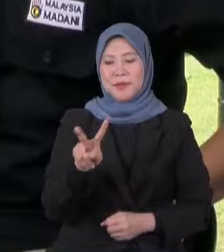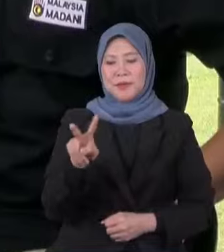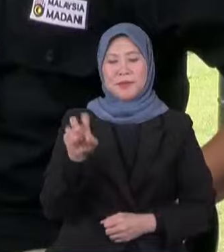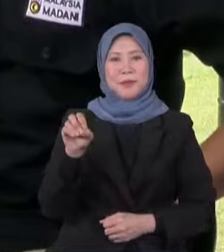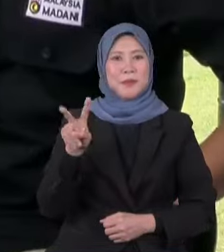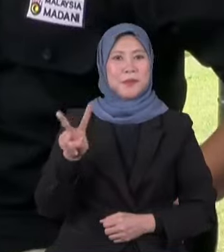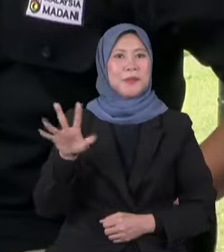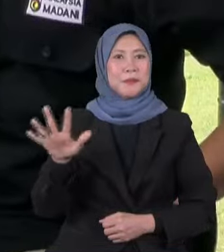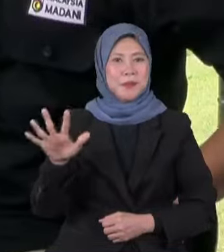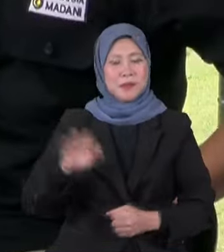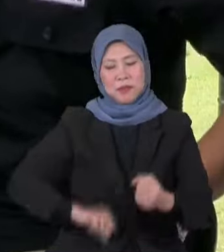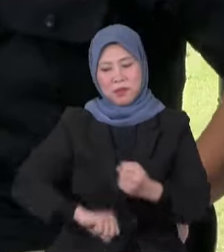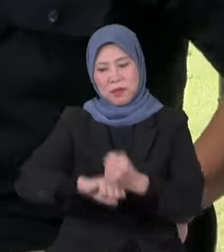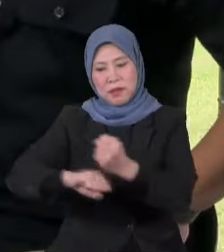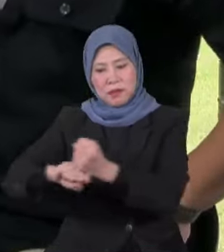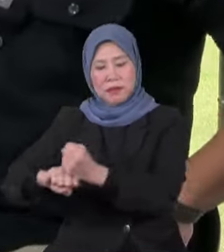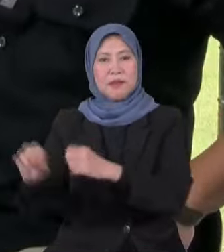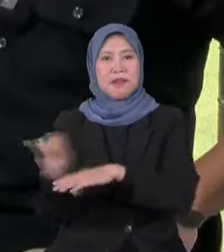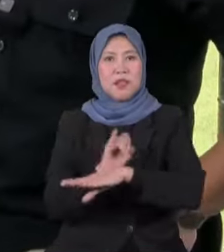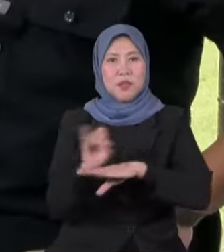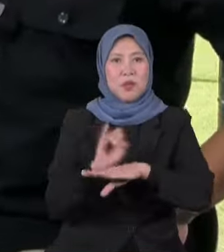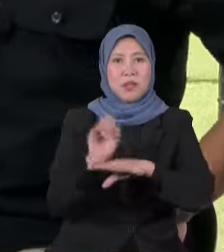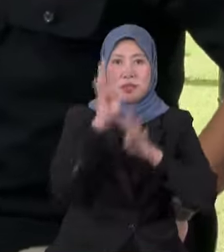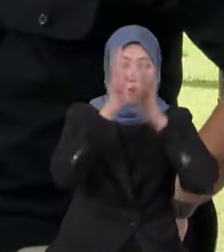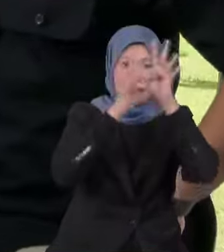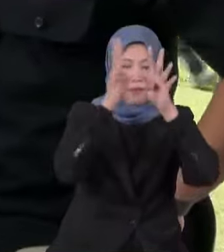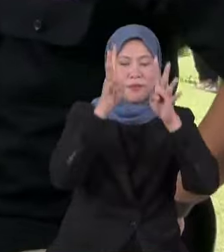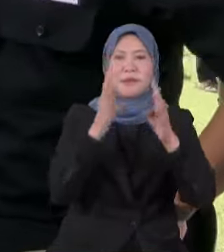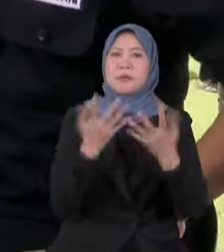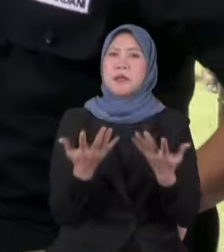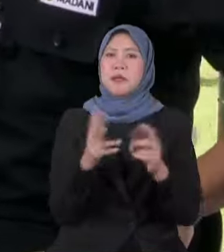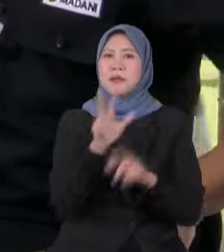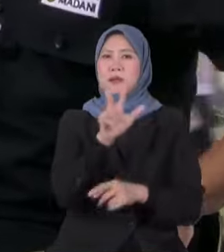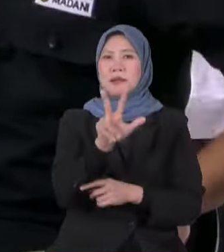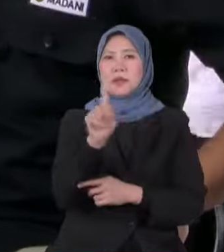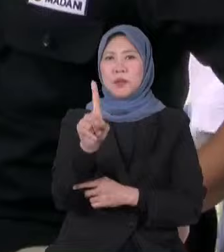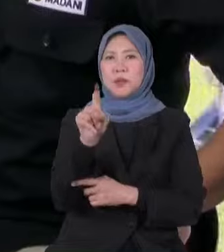2025, sumbangan daripada industri kreatif ini adalah setinggi